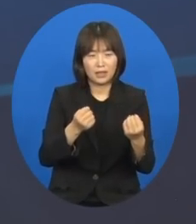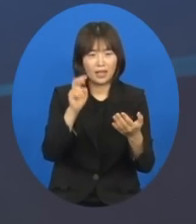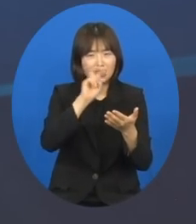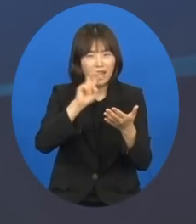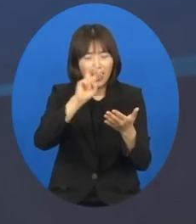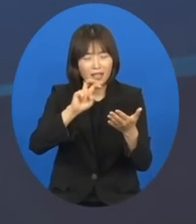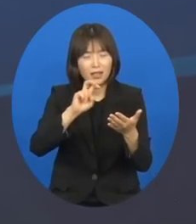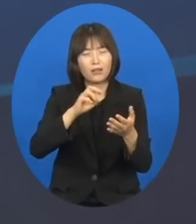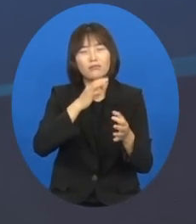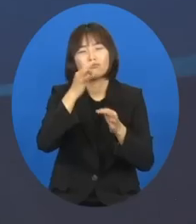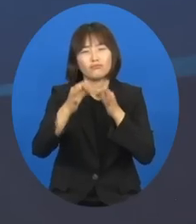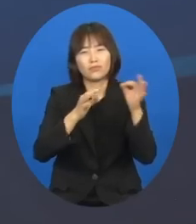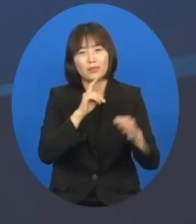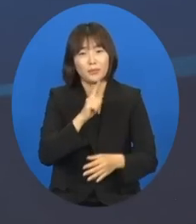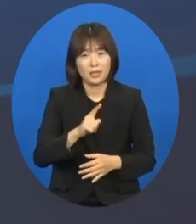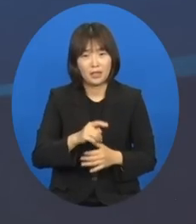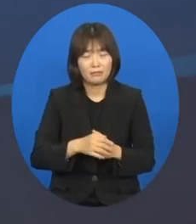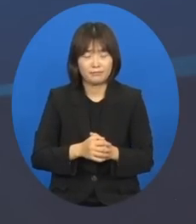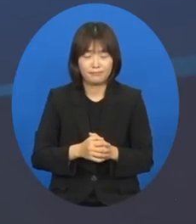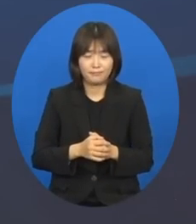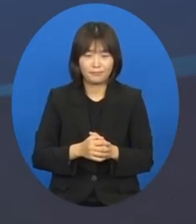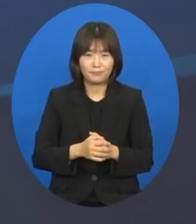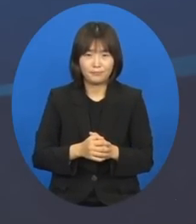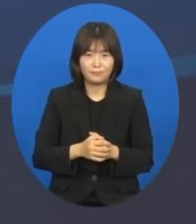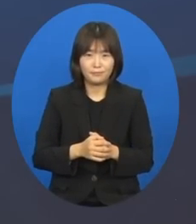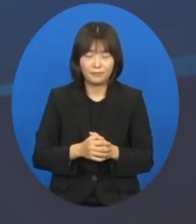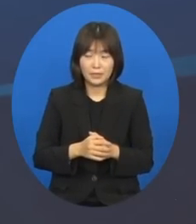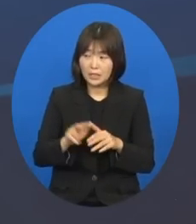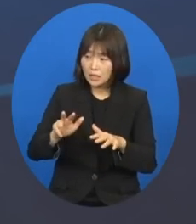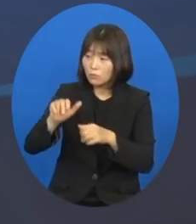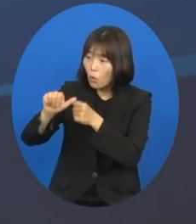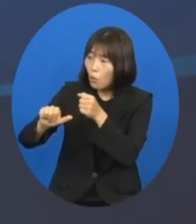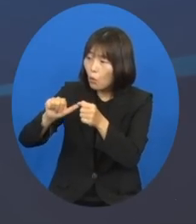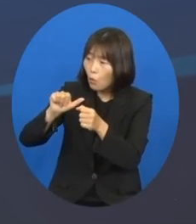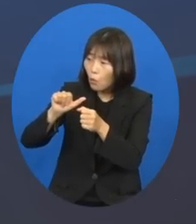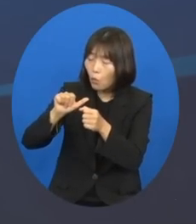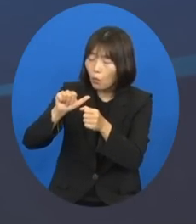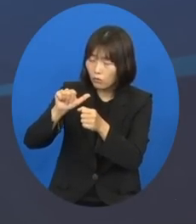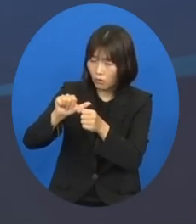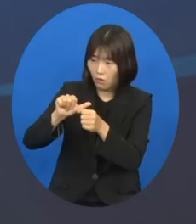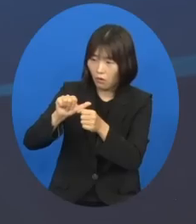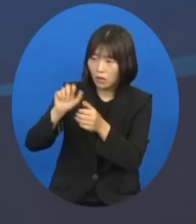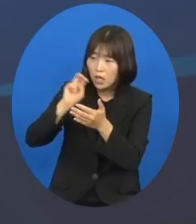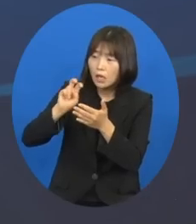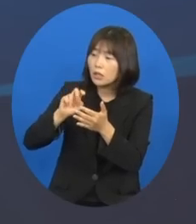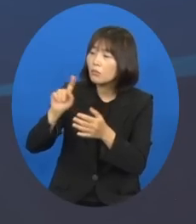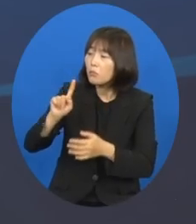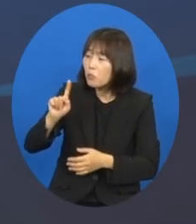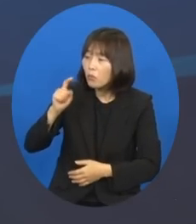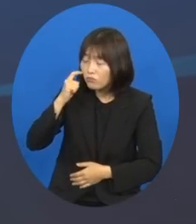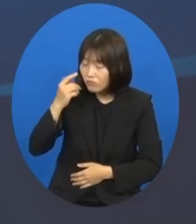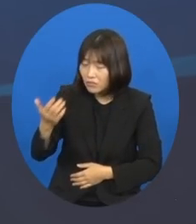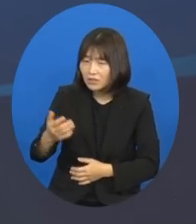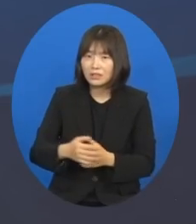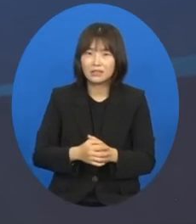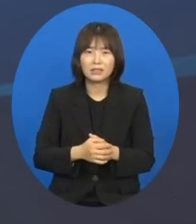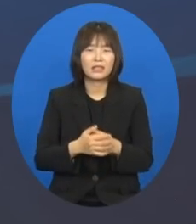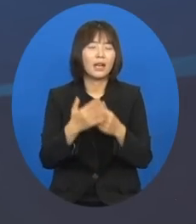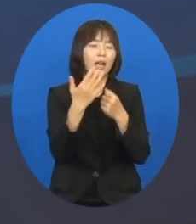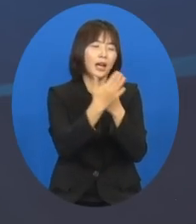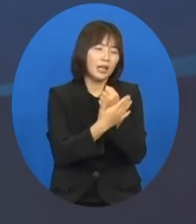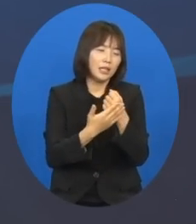찬양을 부르더라는 거예요 이제 5년인데 요즘 무슨 찬양 부르는지 아냐고 무슨 찬양 부르냐 그러니까